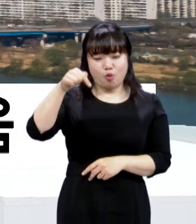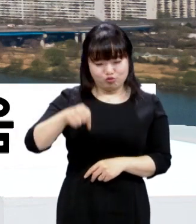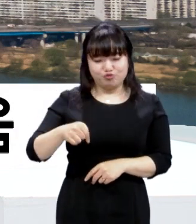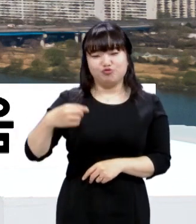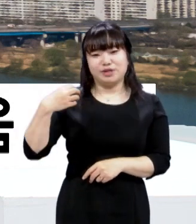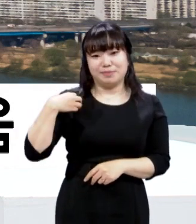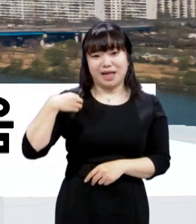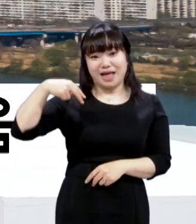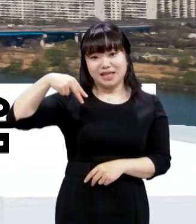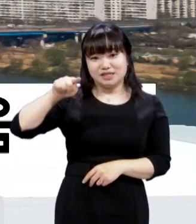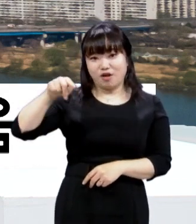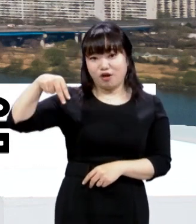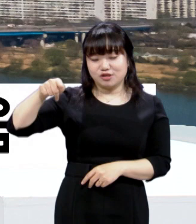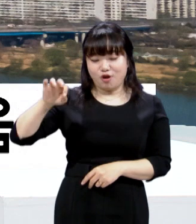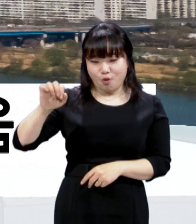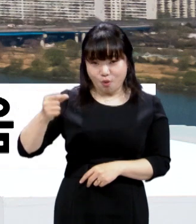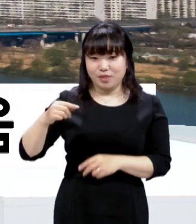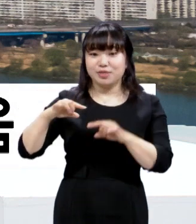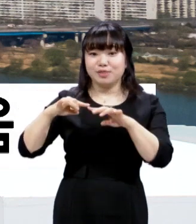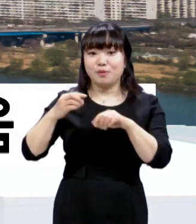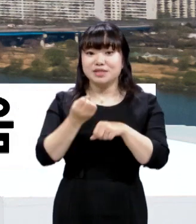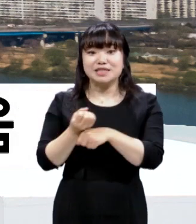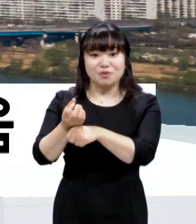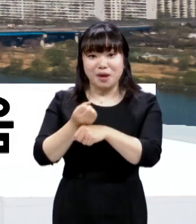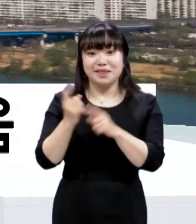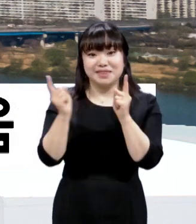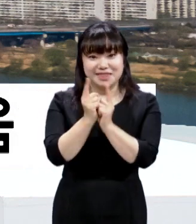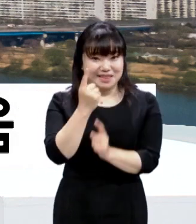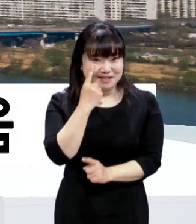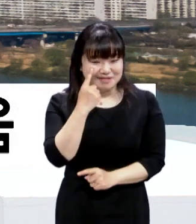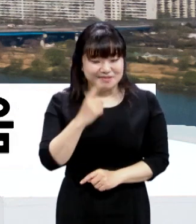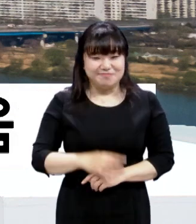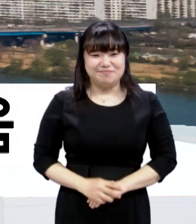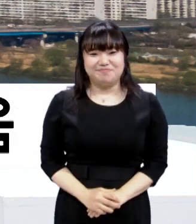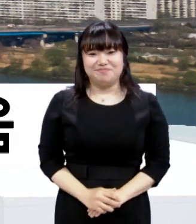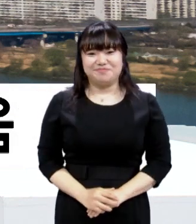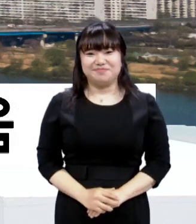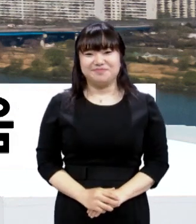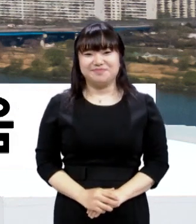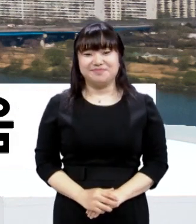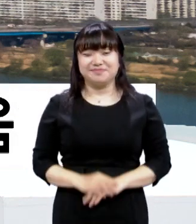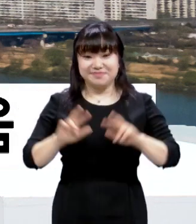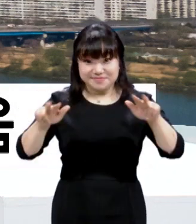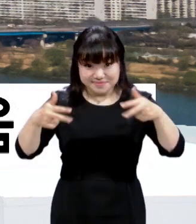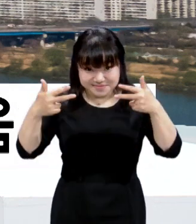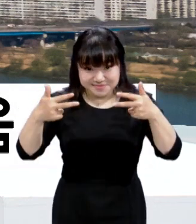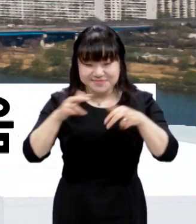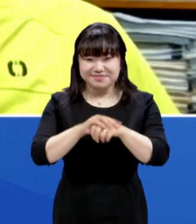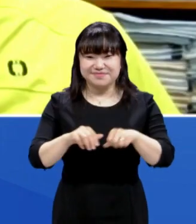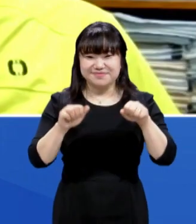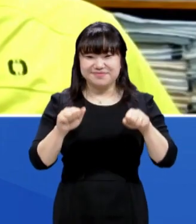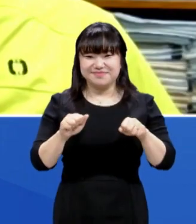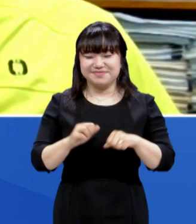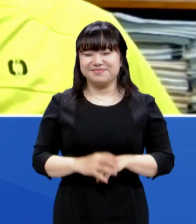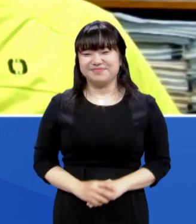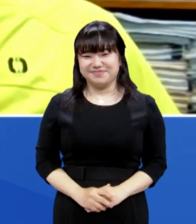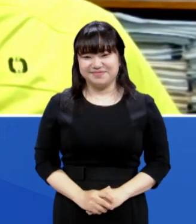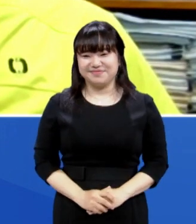서 소환 동시 란을 화상으로 연결해서 자세한 데요 알아보도록 하겠습니다 내 서서 더 싫어 안 나와 계십니까